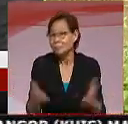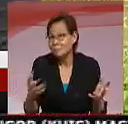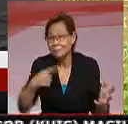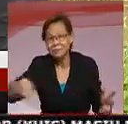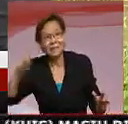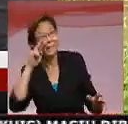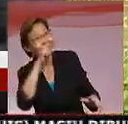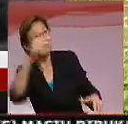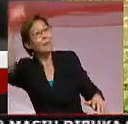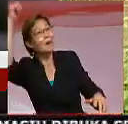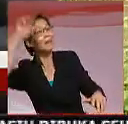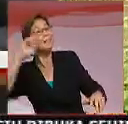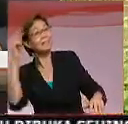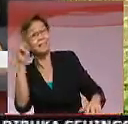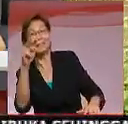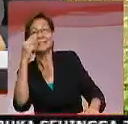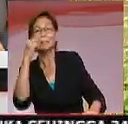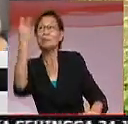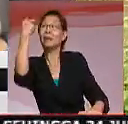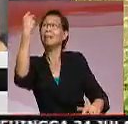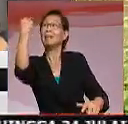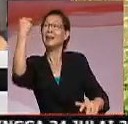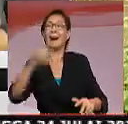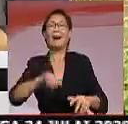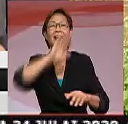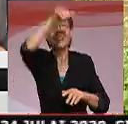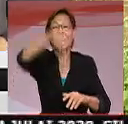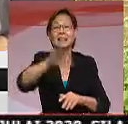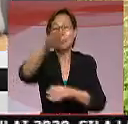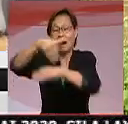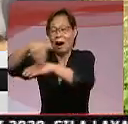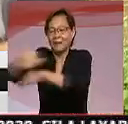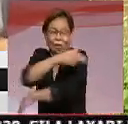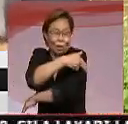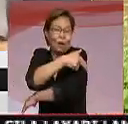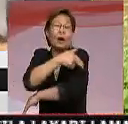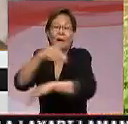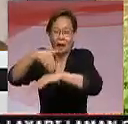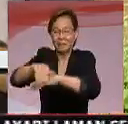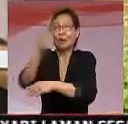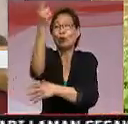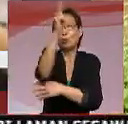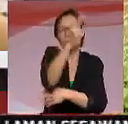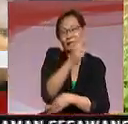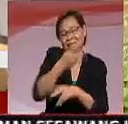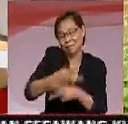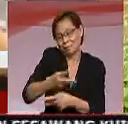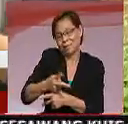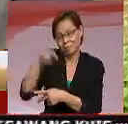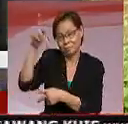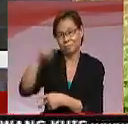anda semua lihat di belakang saya ini merupakan gajah kelima yang akan dihantar ke hutan simpan Gunung Rara, yang